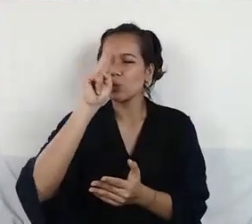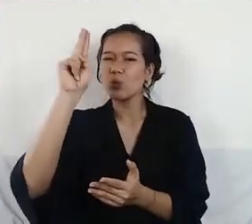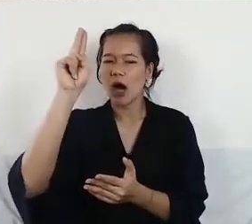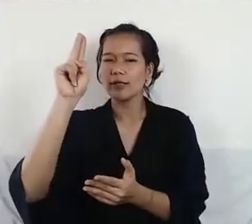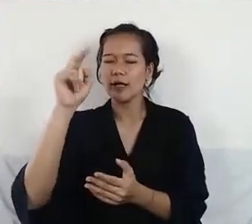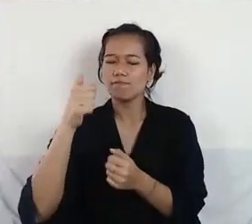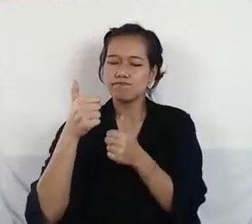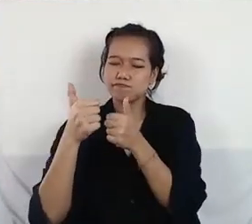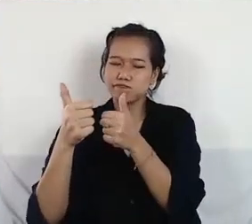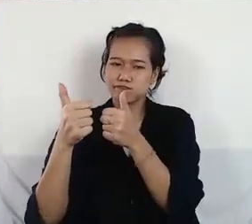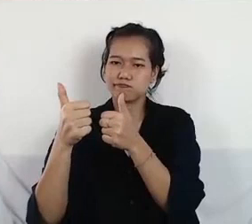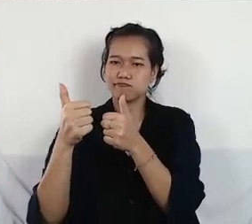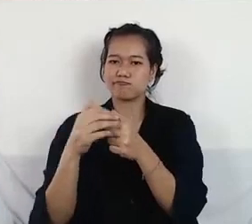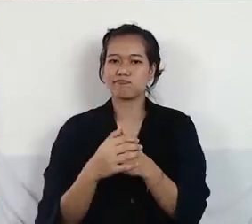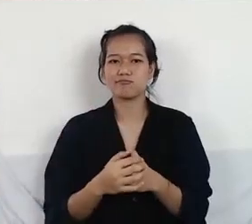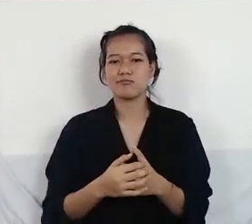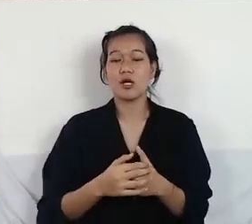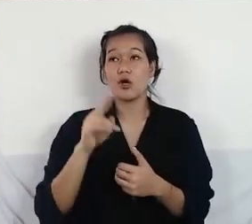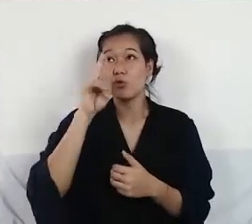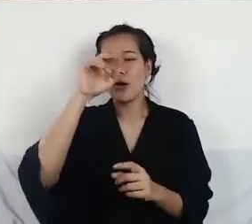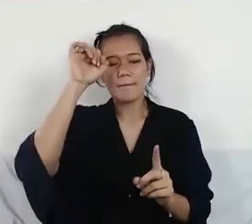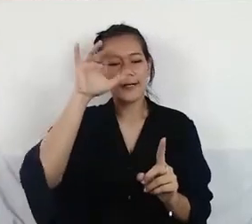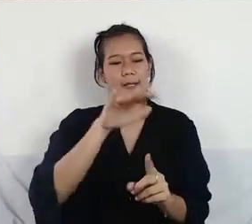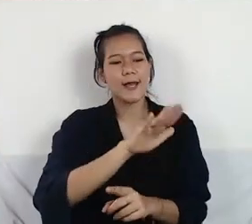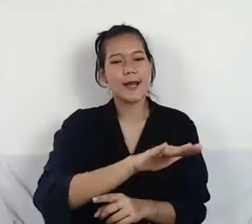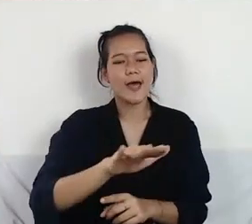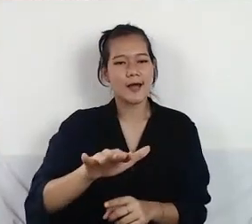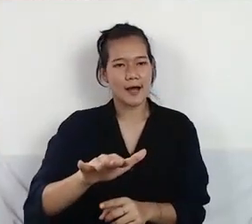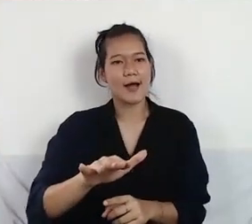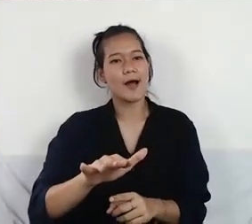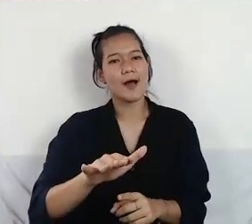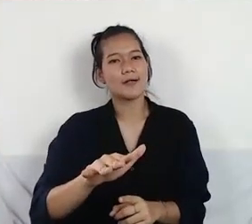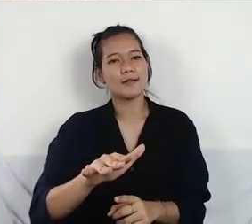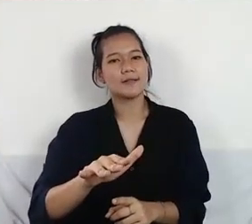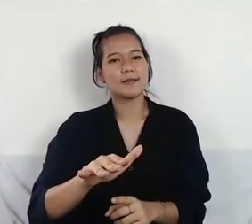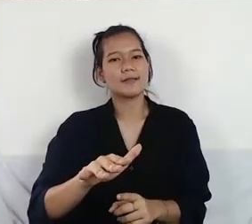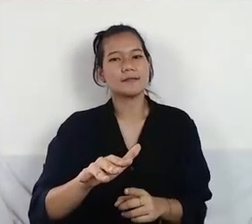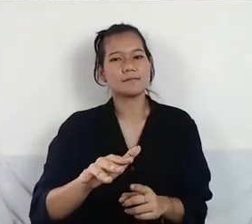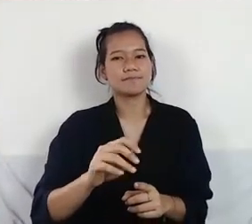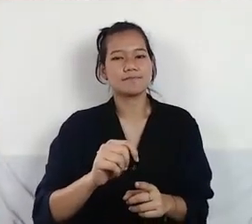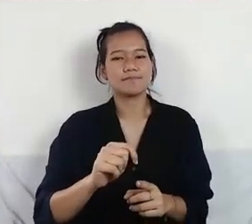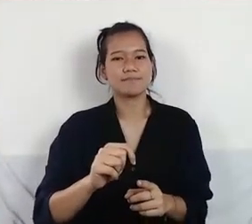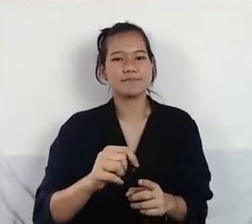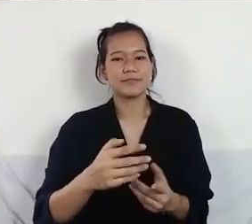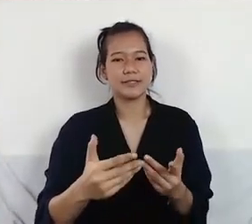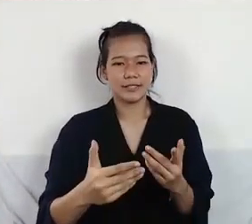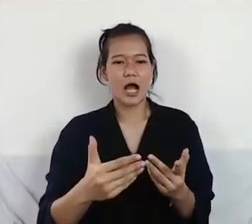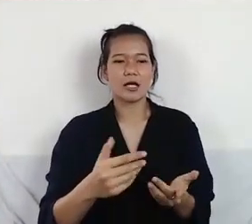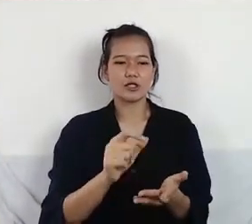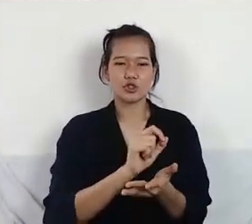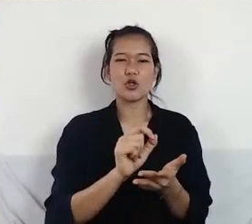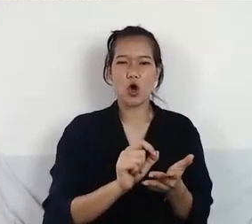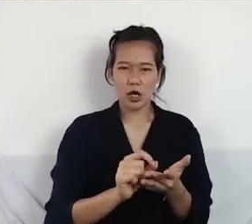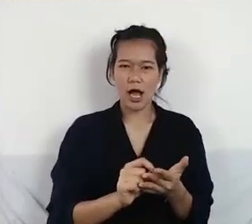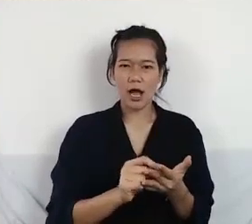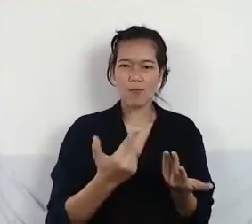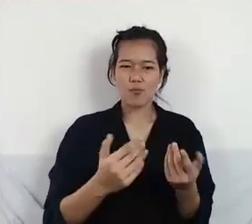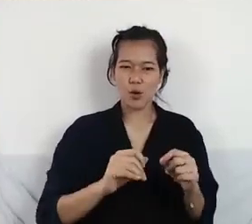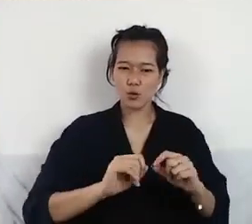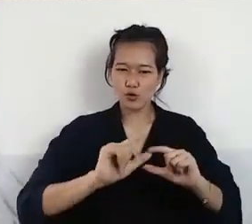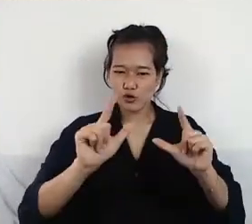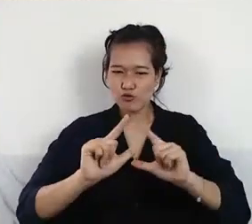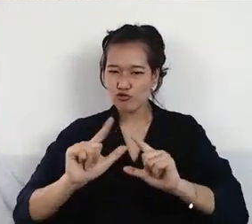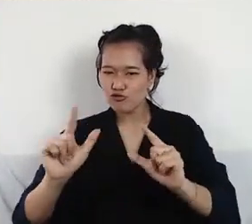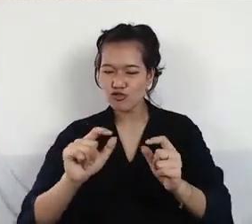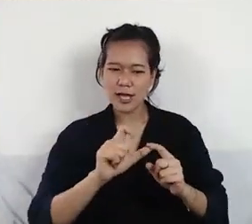kami. Untuk anak-anak kami Bapa yang sudah selesai di jenjang pendidikan masing-masing